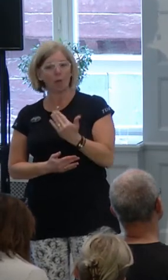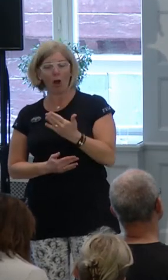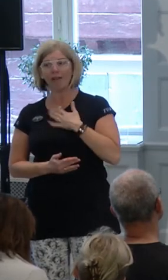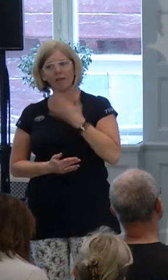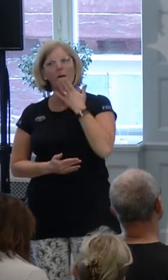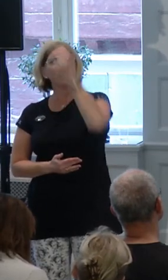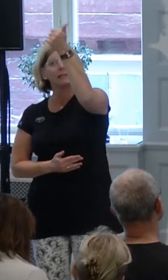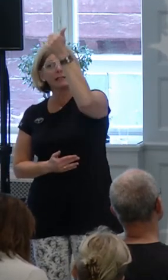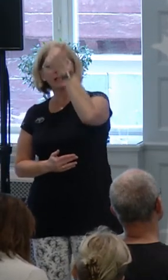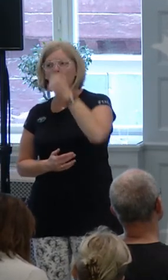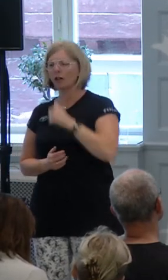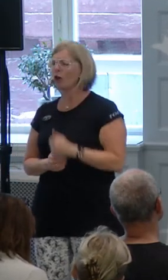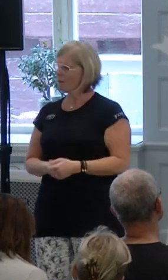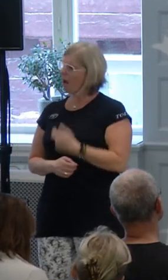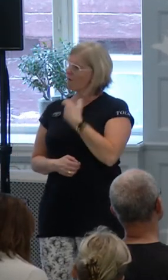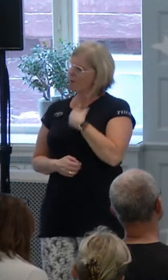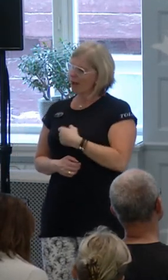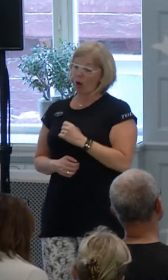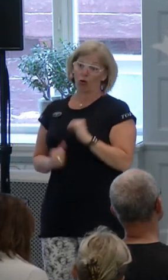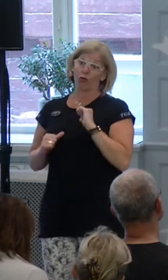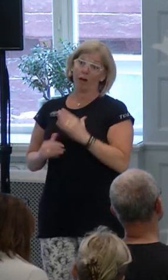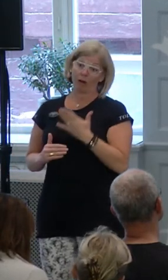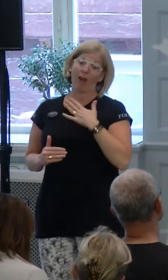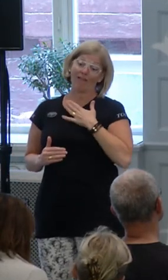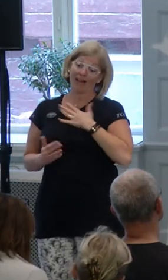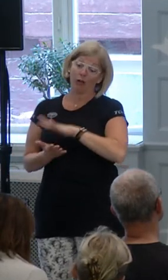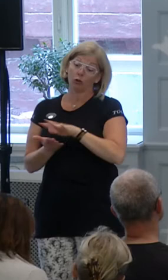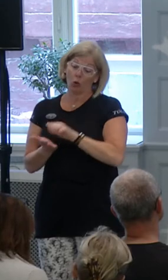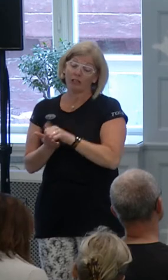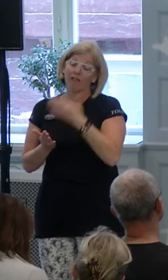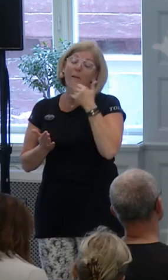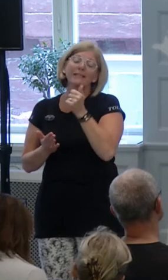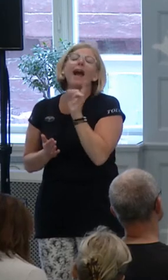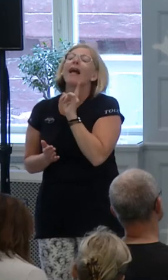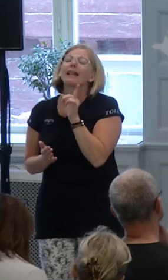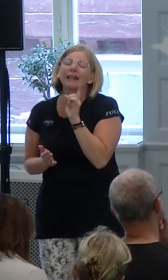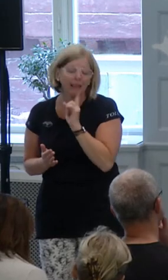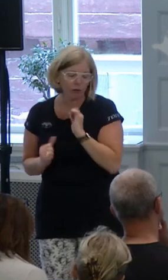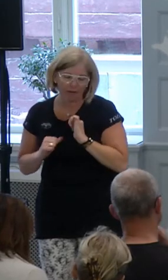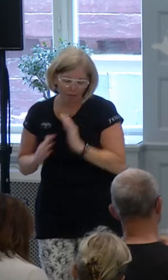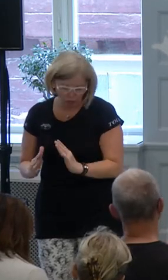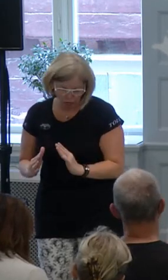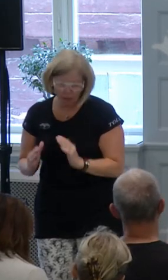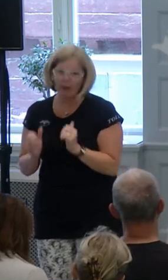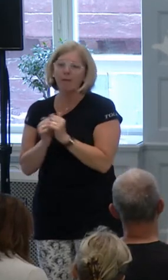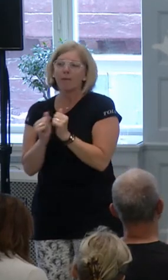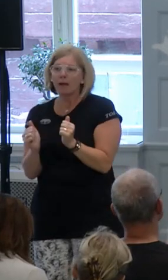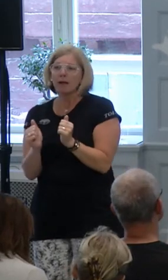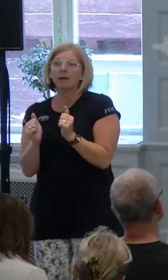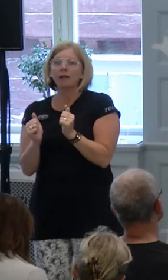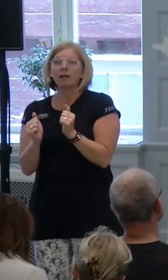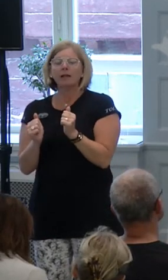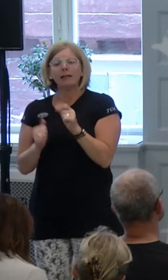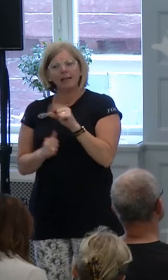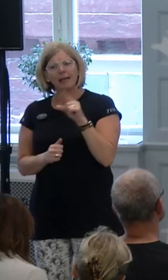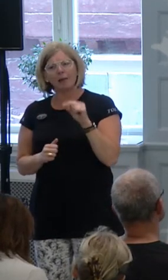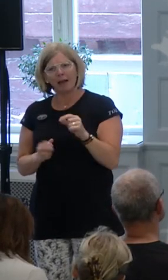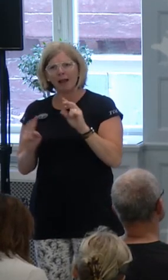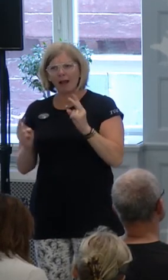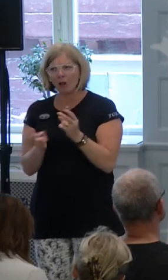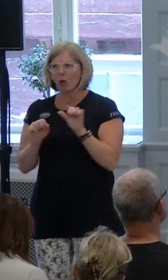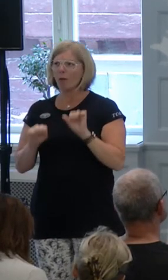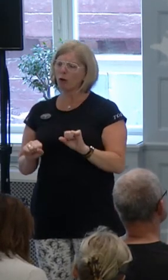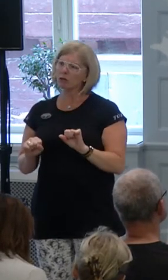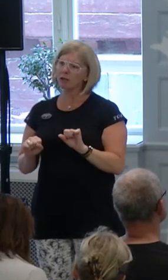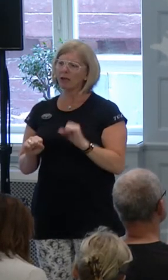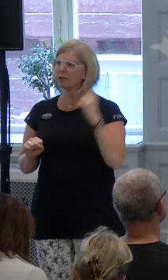fast för mig är det viktigt att vi särskiljer. Det är klart att jag vill att Skåne ska vara bäst, alla gånger, alltid. Men ibland så måste vi ändå liksom